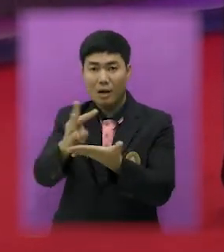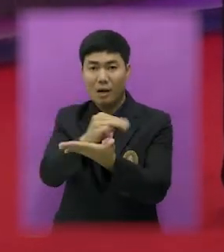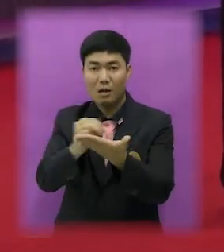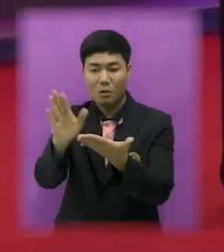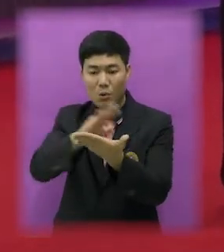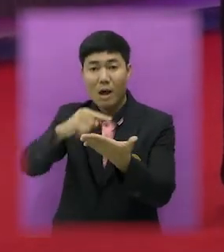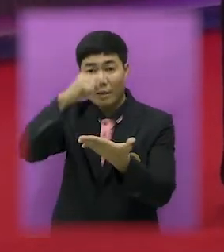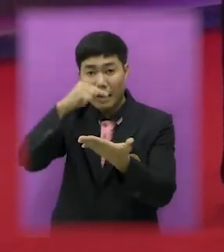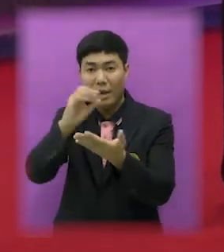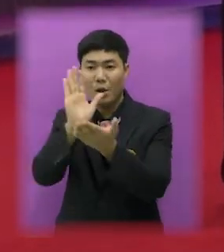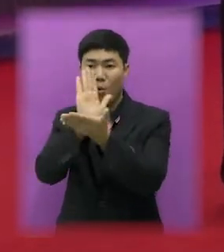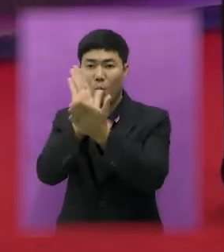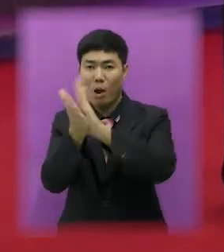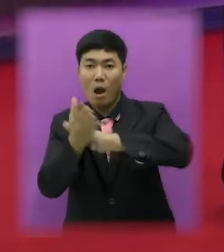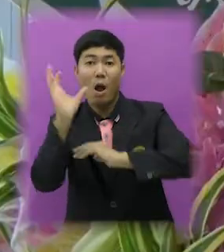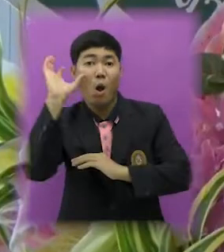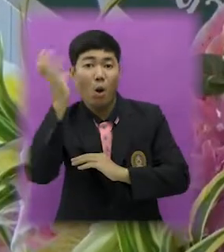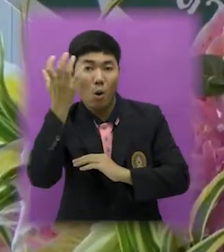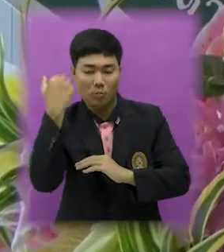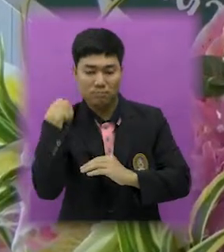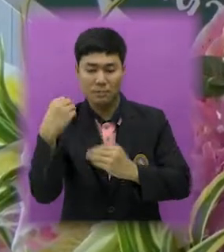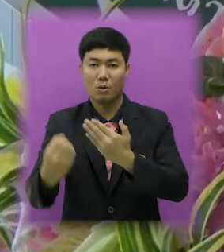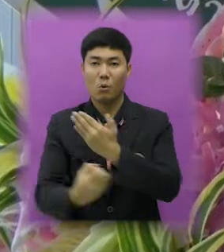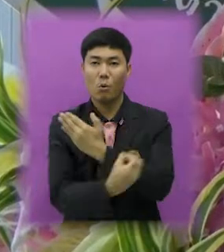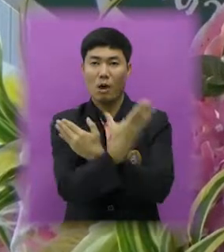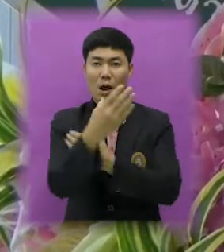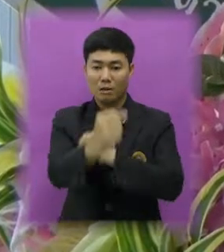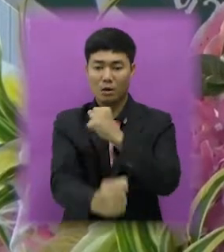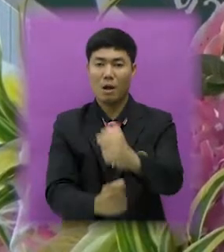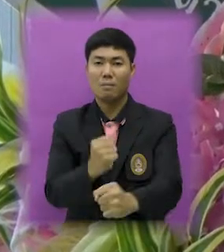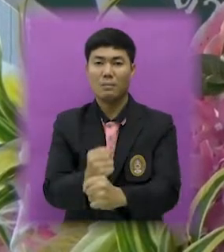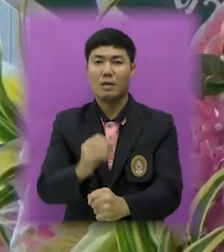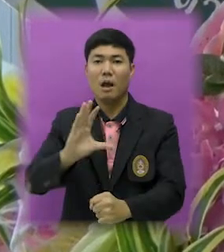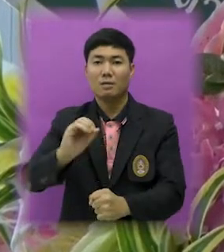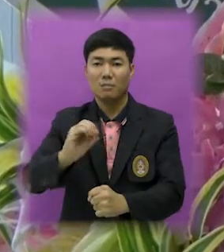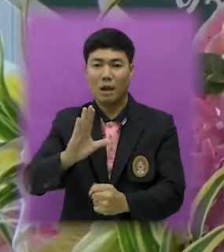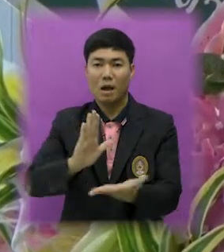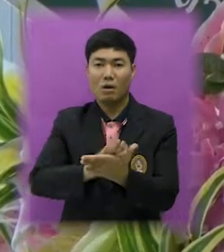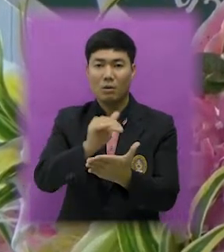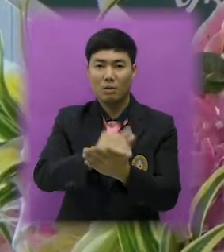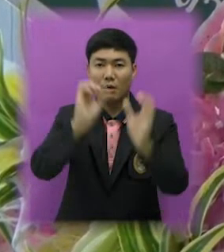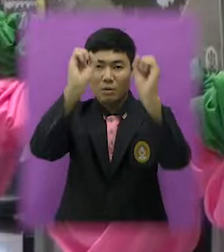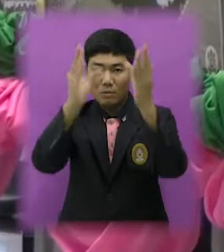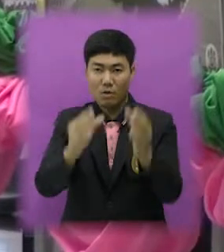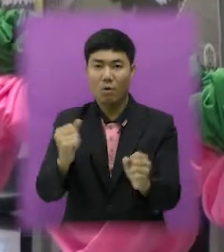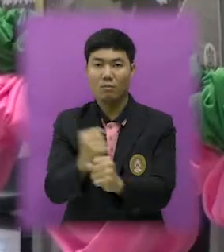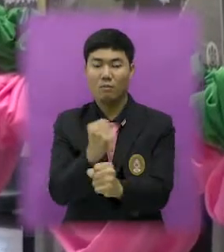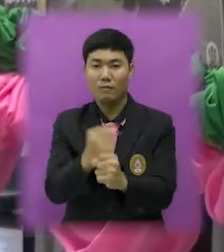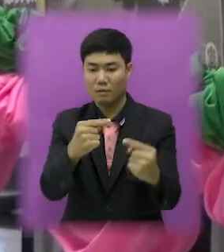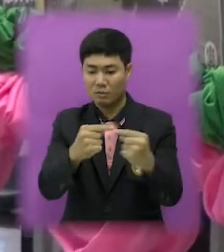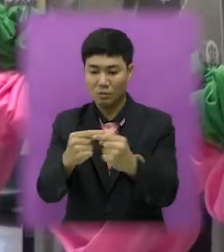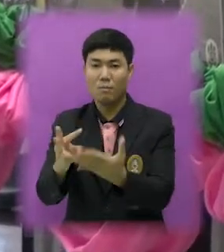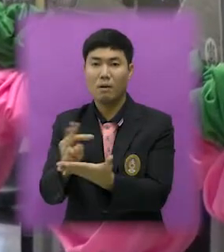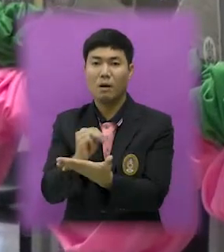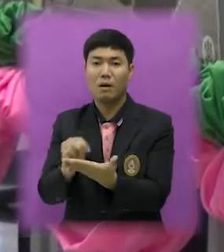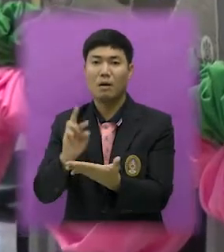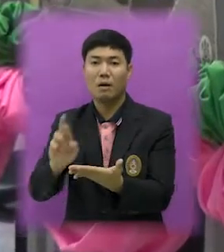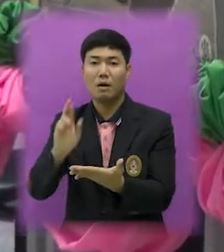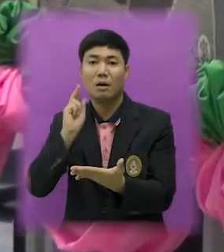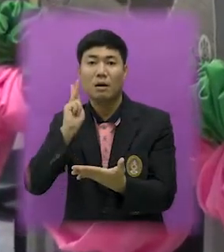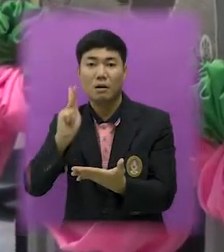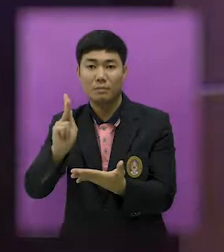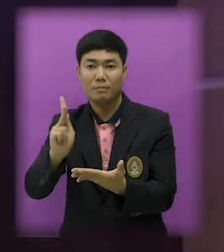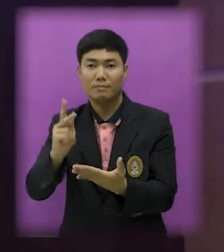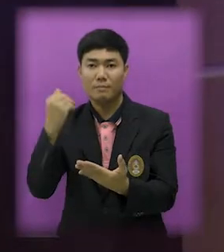ไทยในโลกแห่งการเปลี่ยนแปลงเนื่องในโอกาสครบรอบ55ปีจากโรงเรียนฝึกหัดครูสู่มหาวิทยาลัยราชภัฏสก